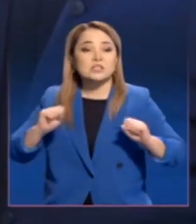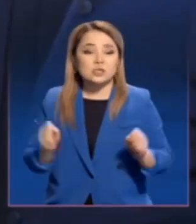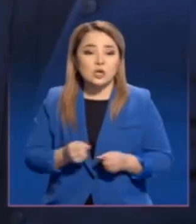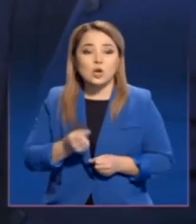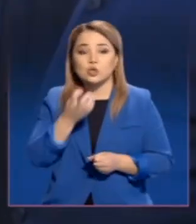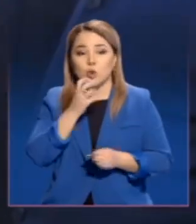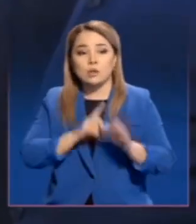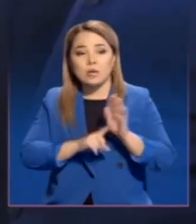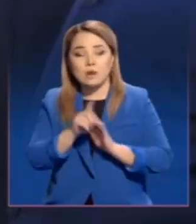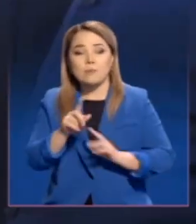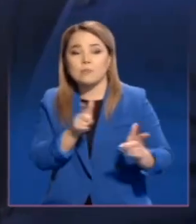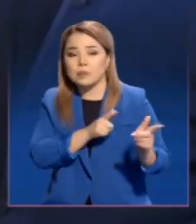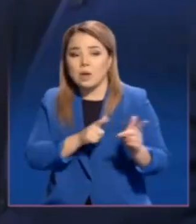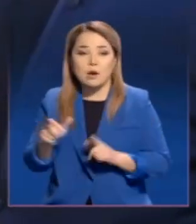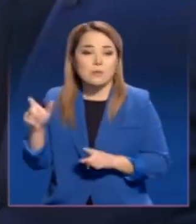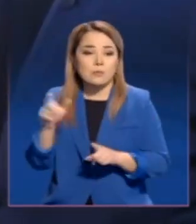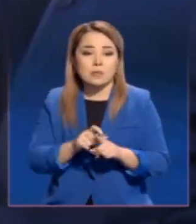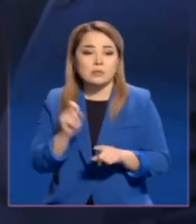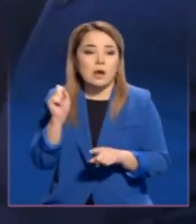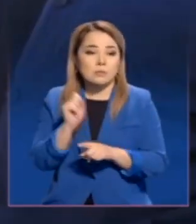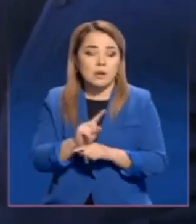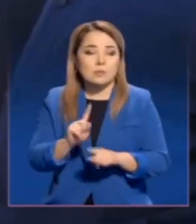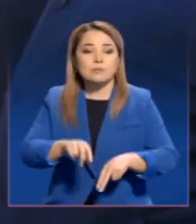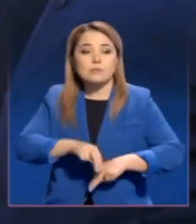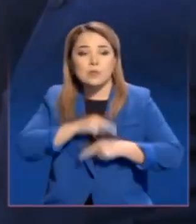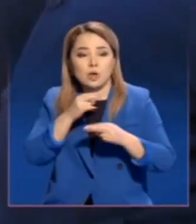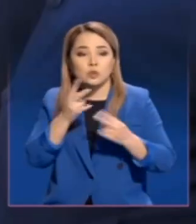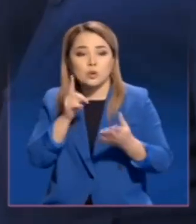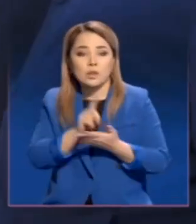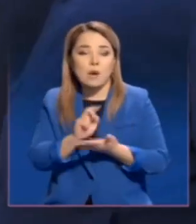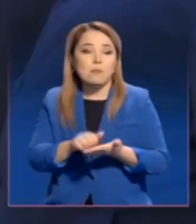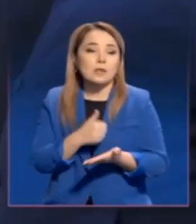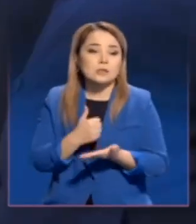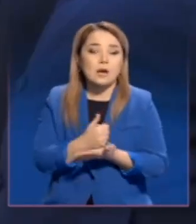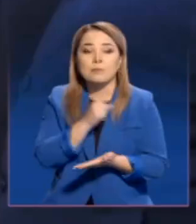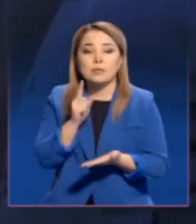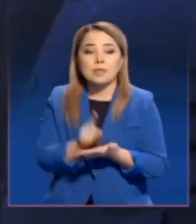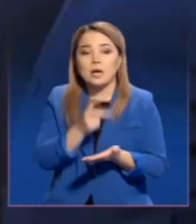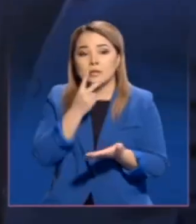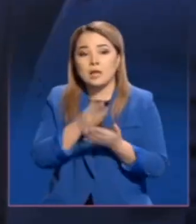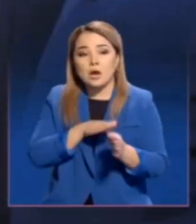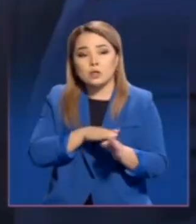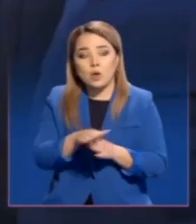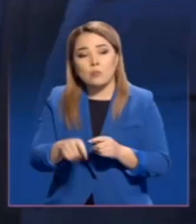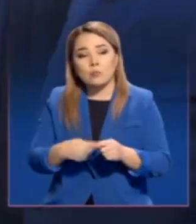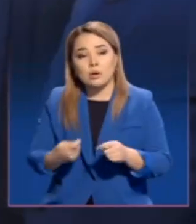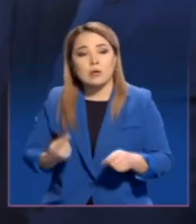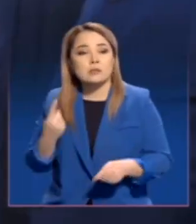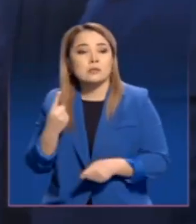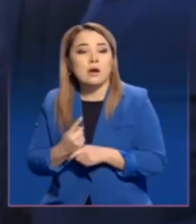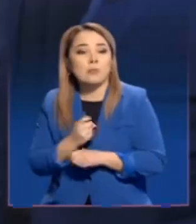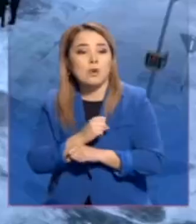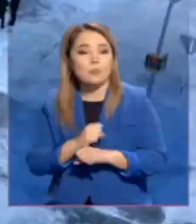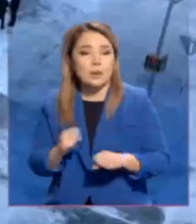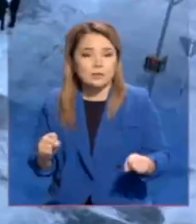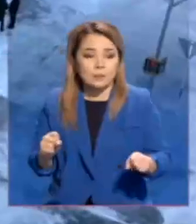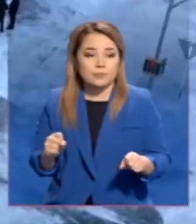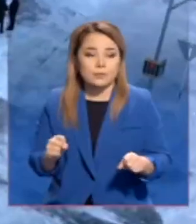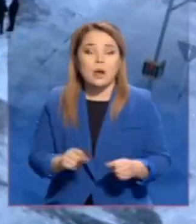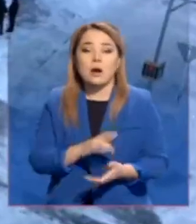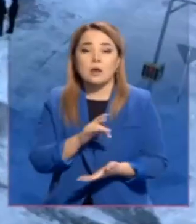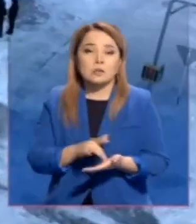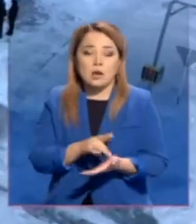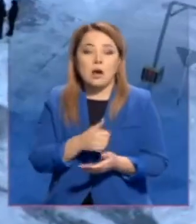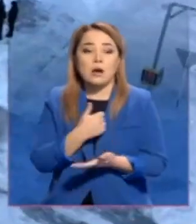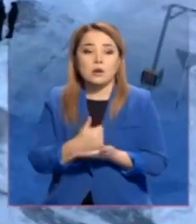жылыту маусымына мұқият дайындалуды тапсырам. Бұл атқарылатын басты міндет, себебі мұны созбалаңға салуға болмайды. Ал қала